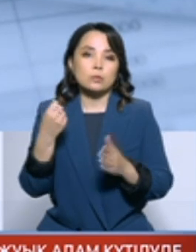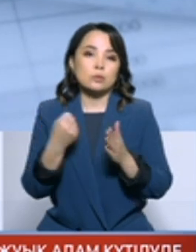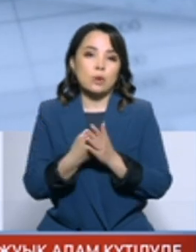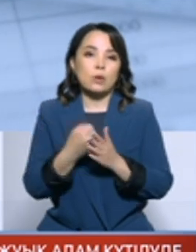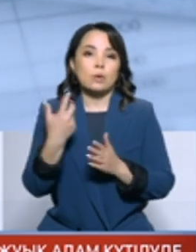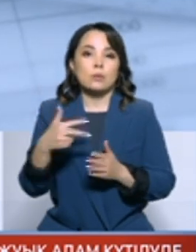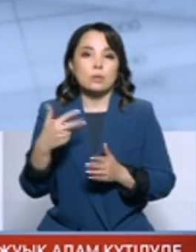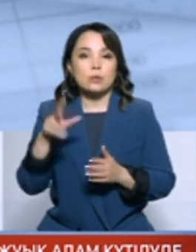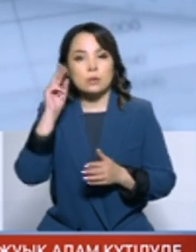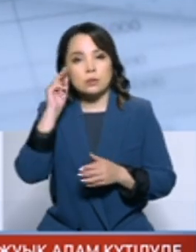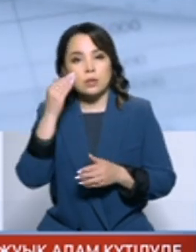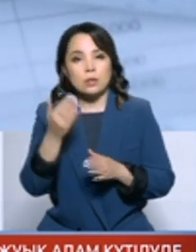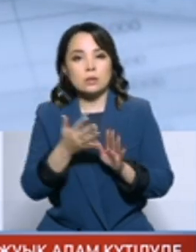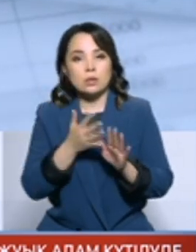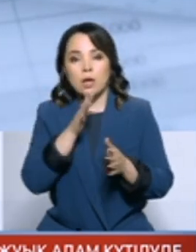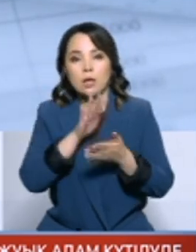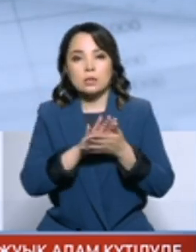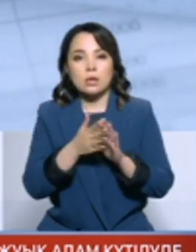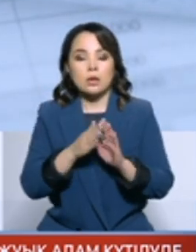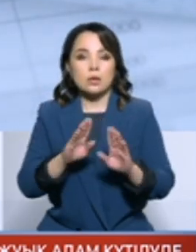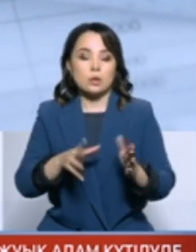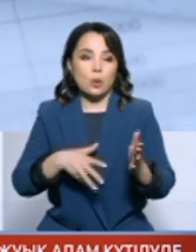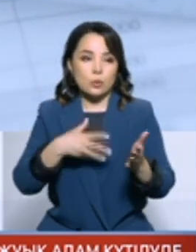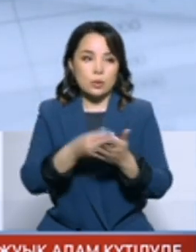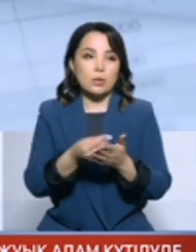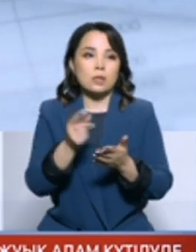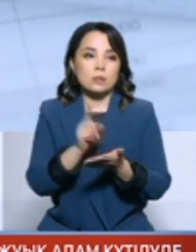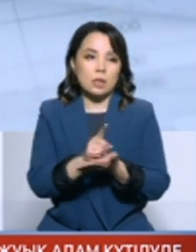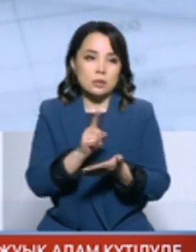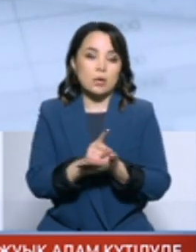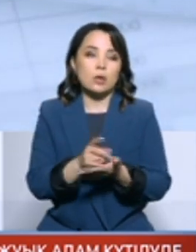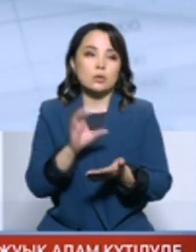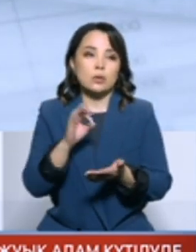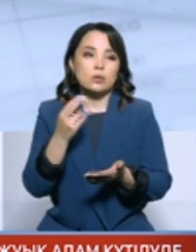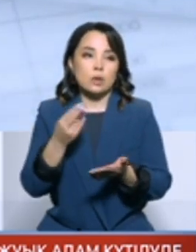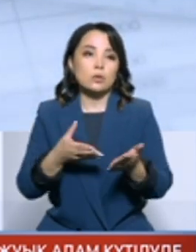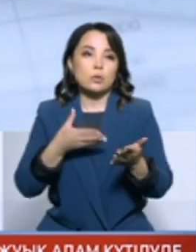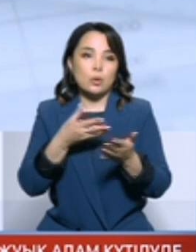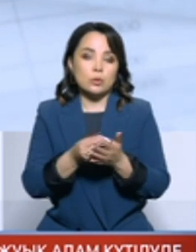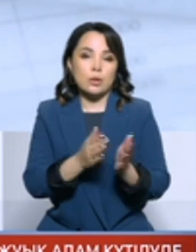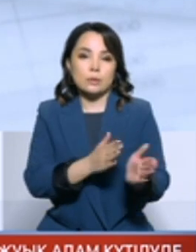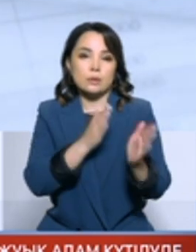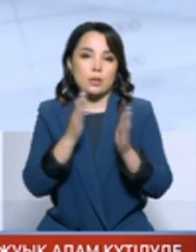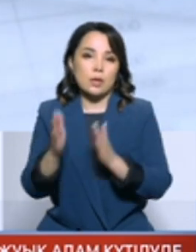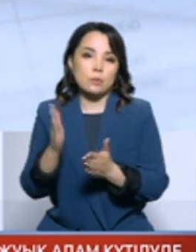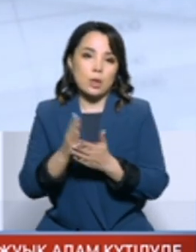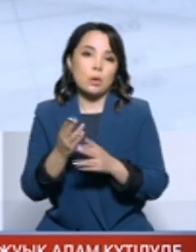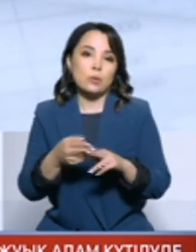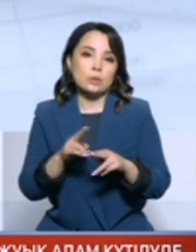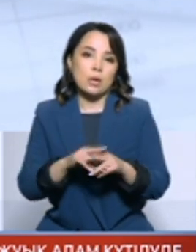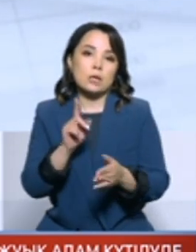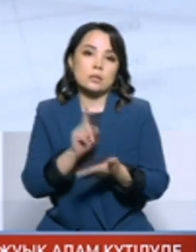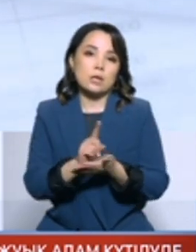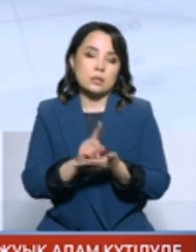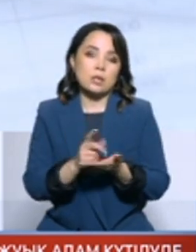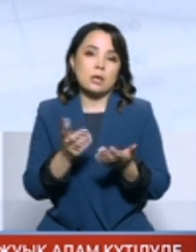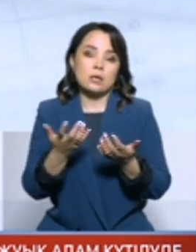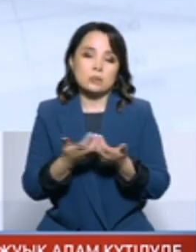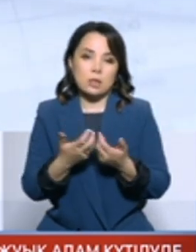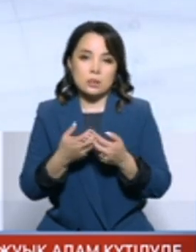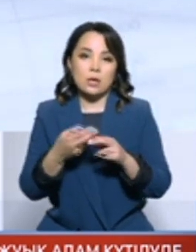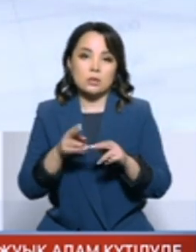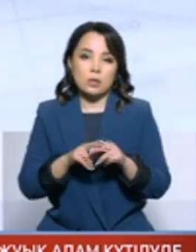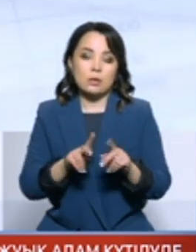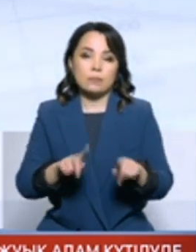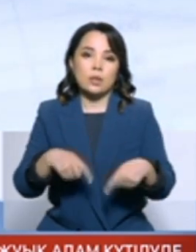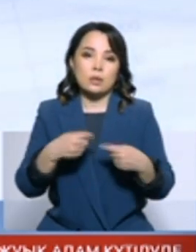маусымның 30-ына дейінгі кезең үшін төленетін салықтық және әлеуметтік төлемдері кейінге қалдырылды. Сондай-ақ салық есептілігін тапсыру